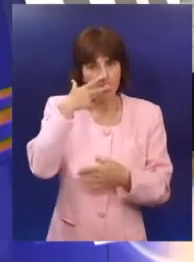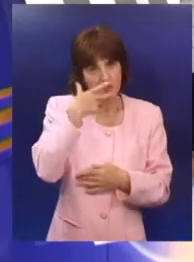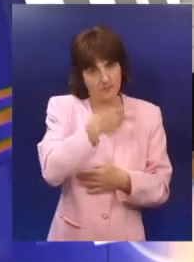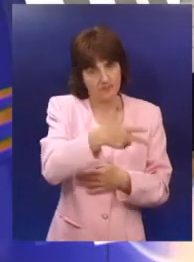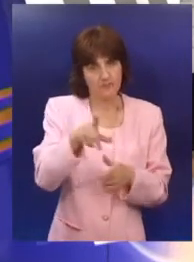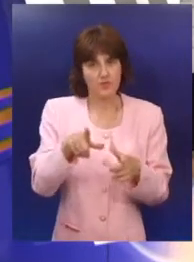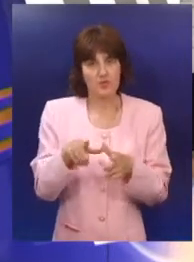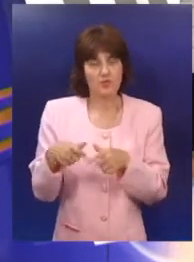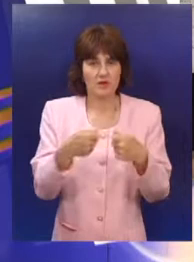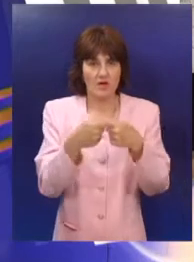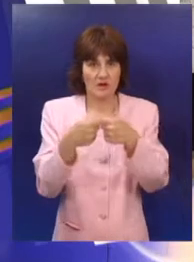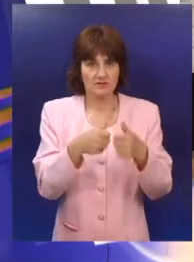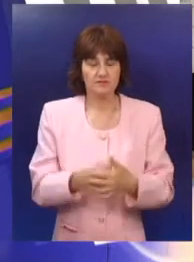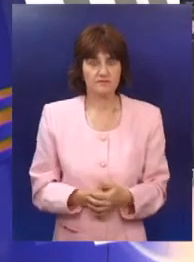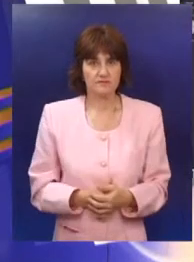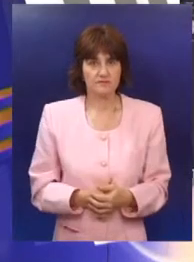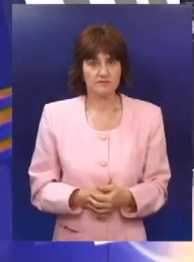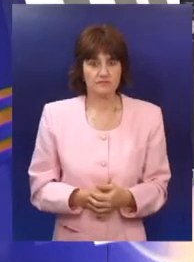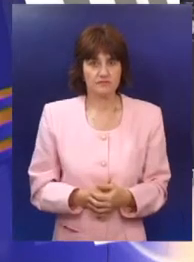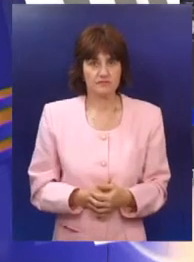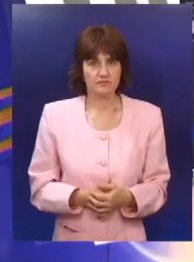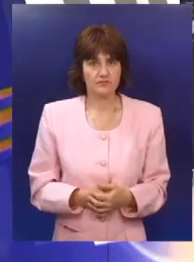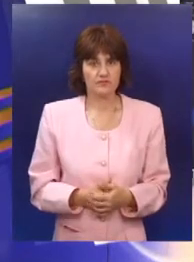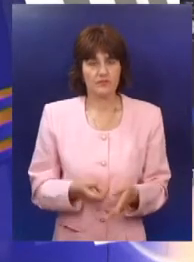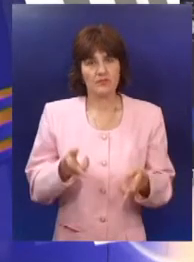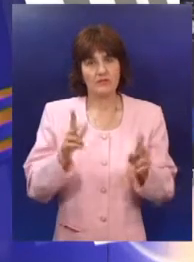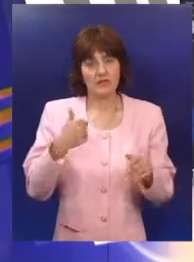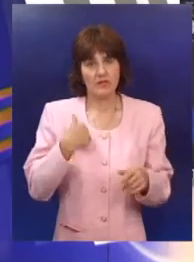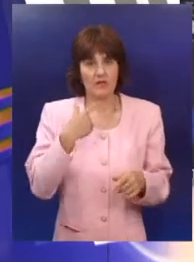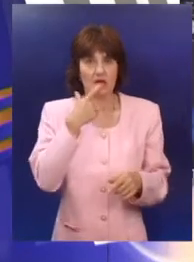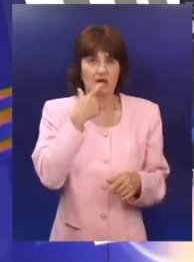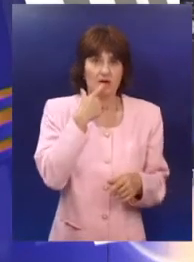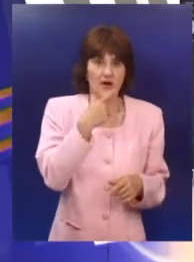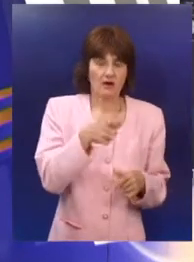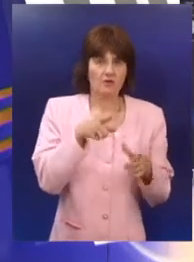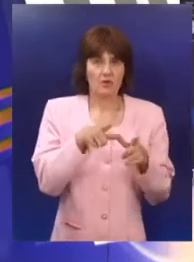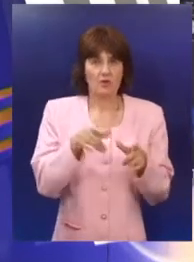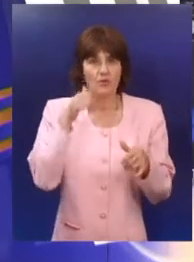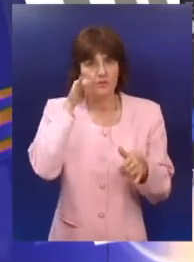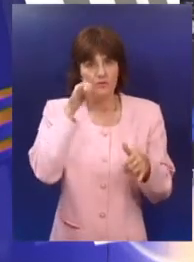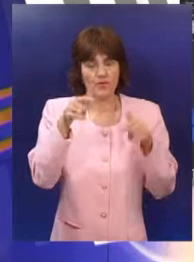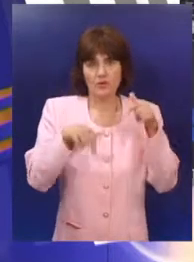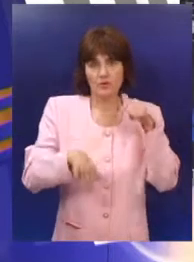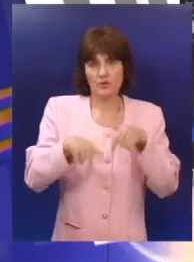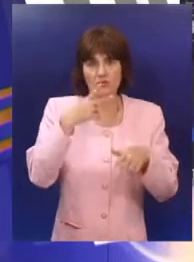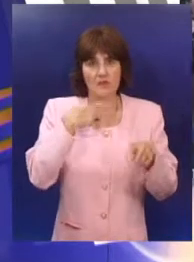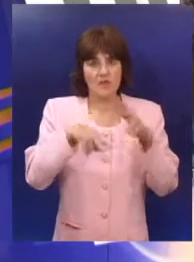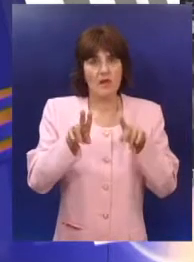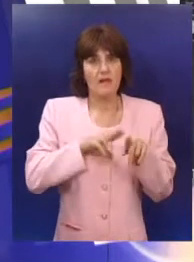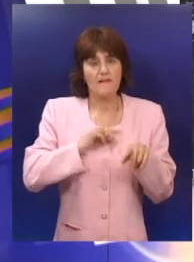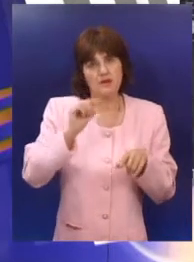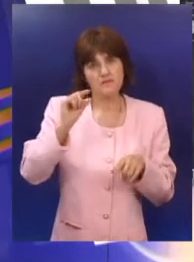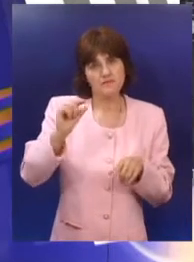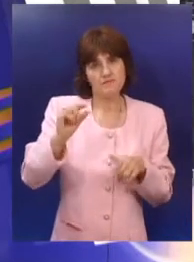proveriti u samoj agenciji. Pa sudeći po kretanju broja putnika u linijskom saobraćaju, postoji